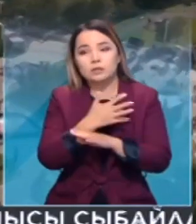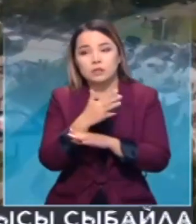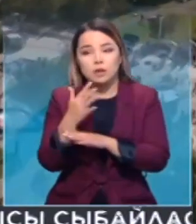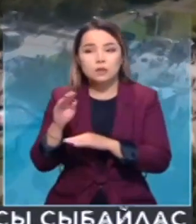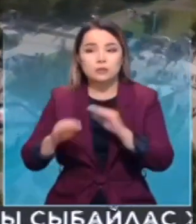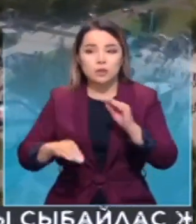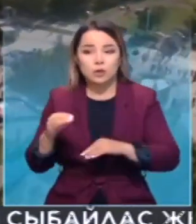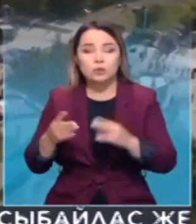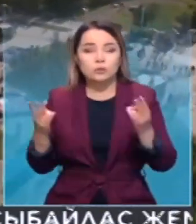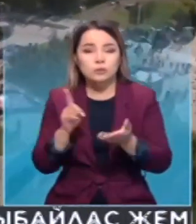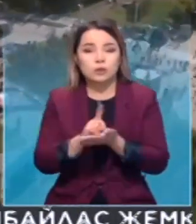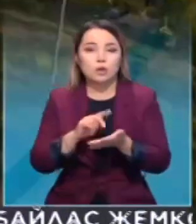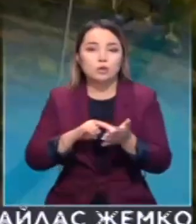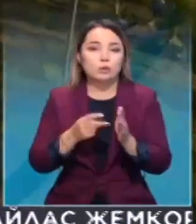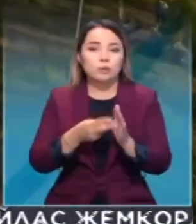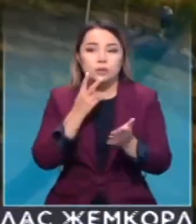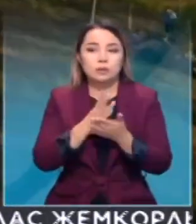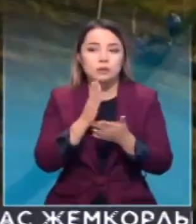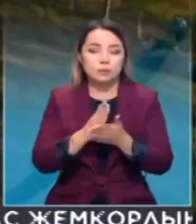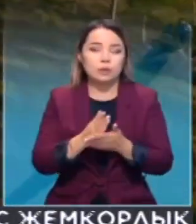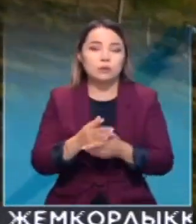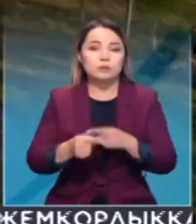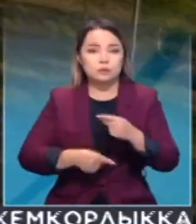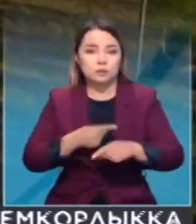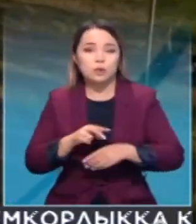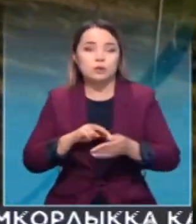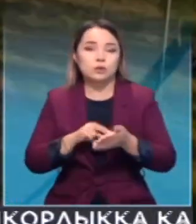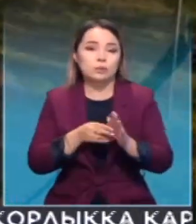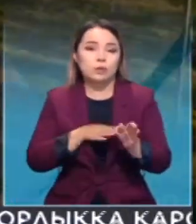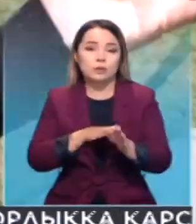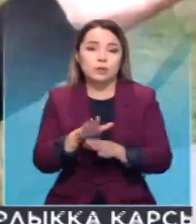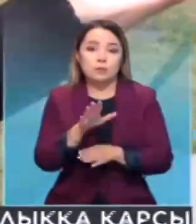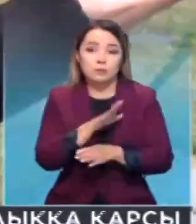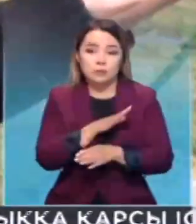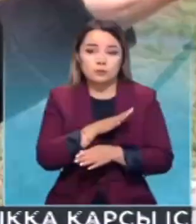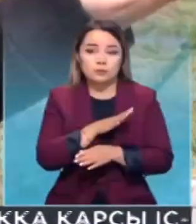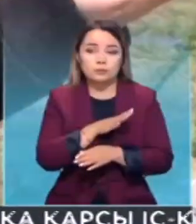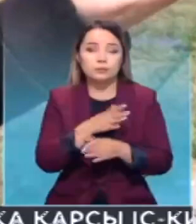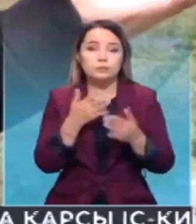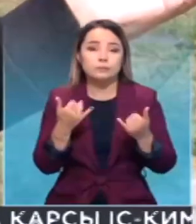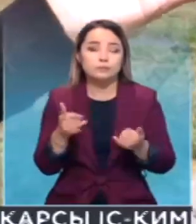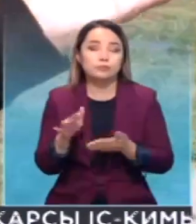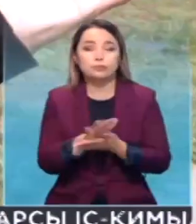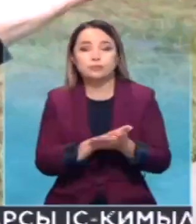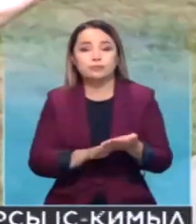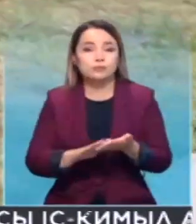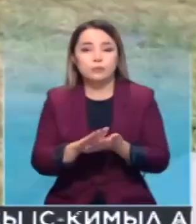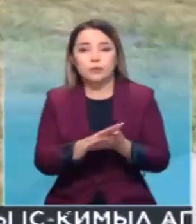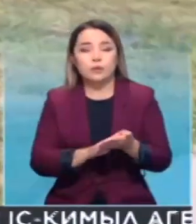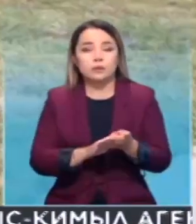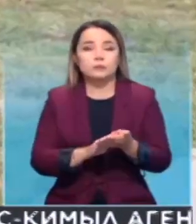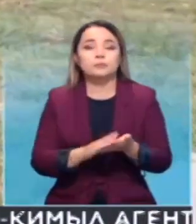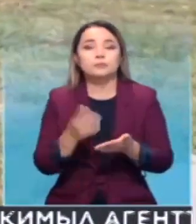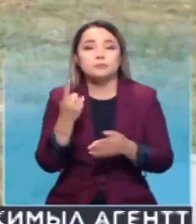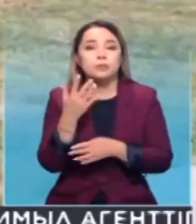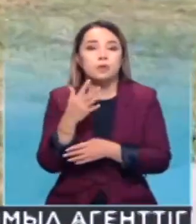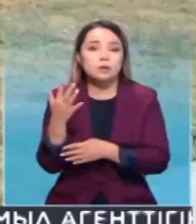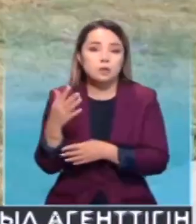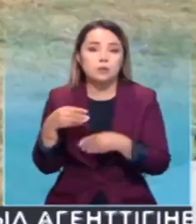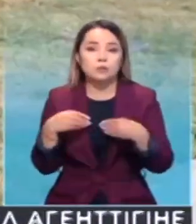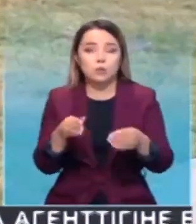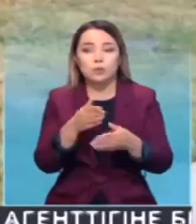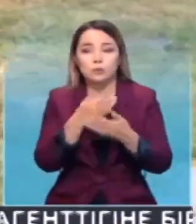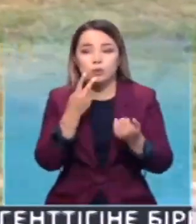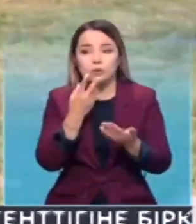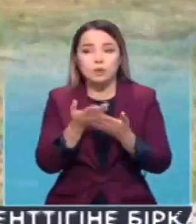шаһар болуы тиіс деп жобалаған. Ширек ғасырда бұл жоспар орындалды ма? Жерлерде ешқандай міне бір тал көрінбейді.